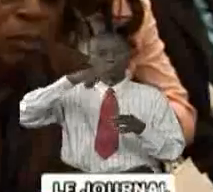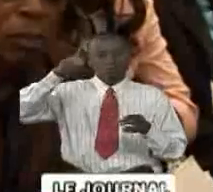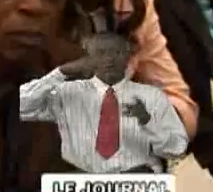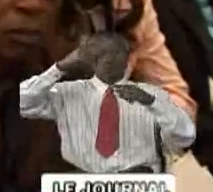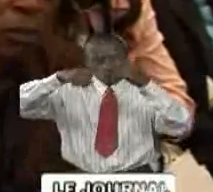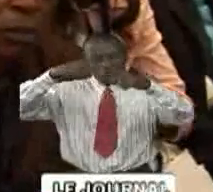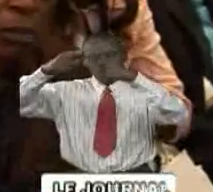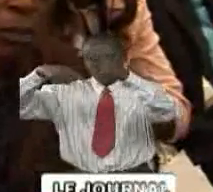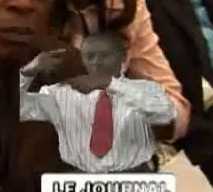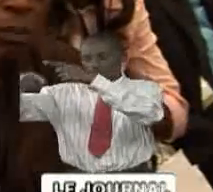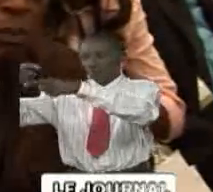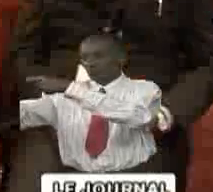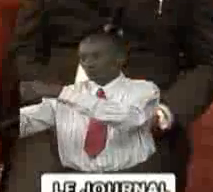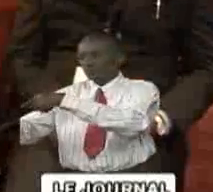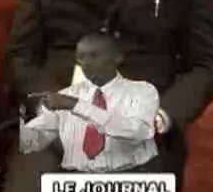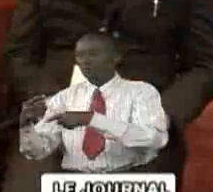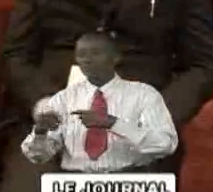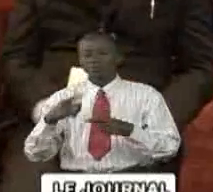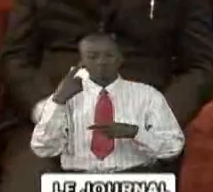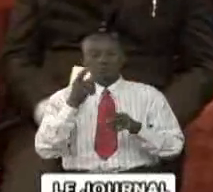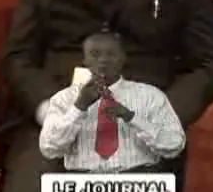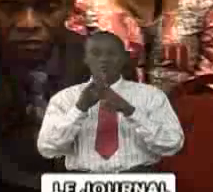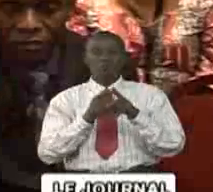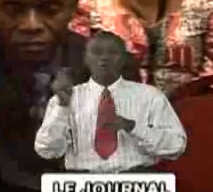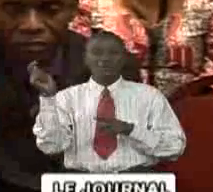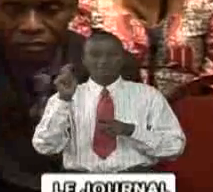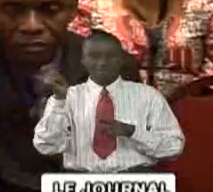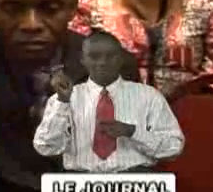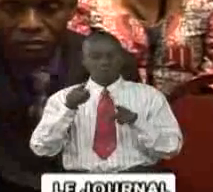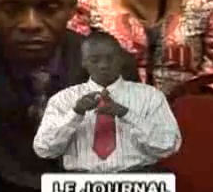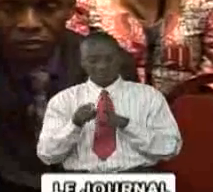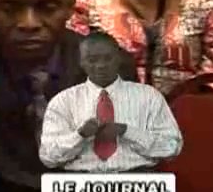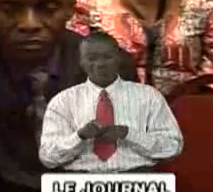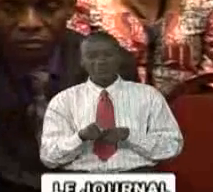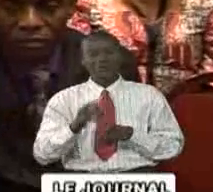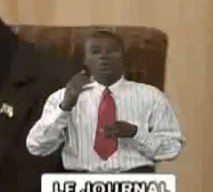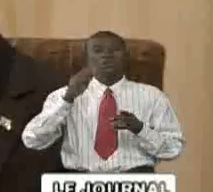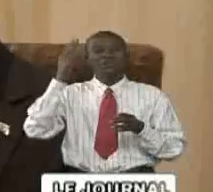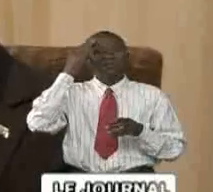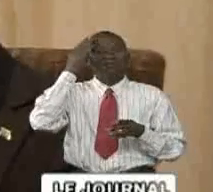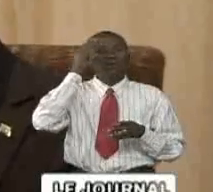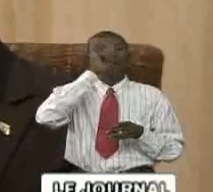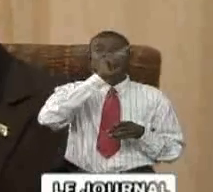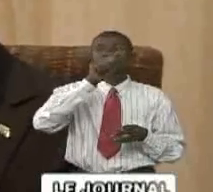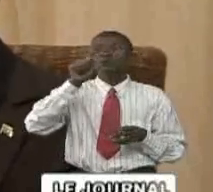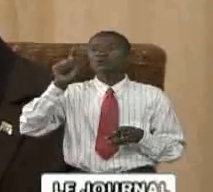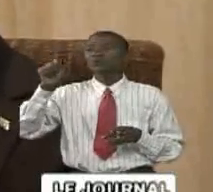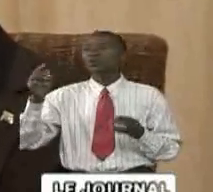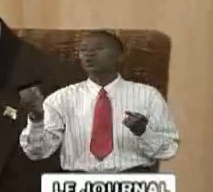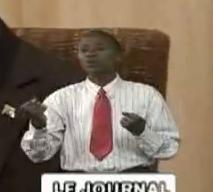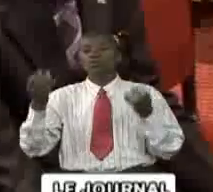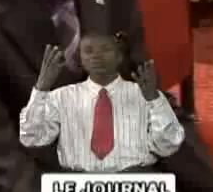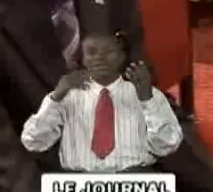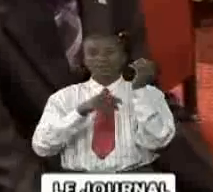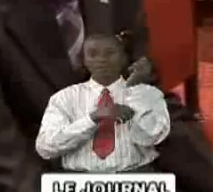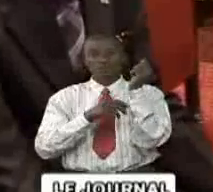procédures introduites dès la paie du mois d'avril avec comme finalité la maîtrise de l'effectif et la masse salariale des agents et fonctionnaires de